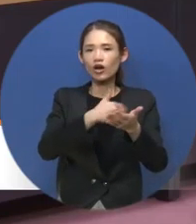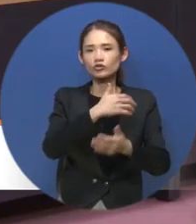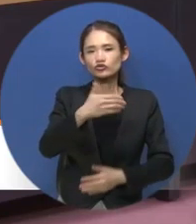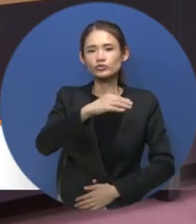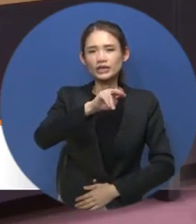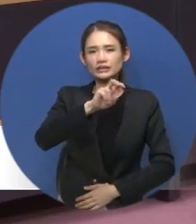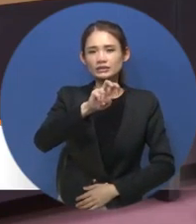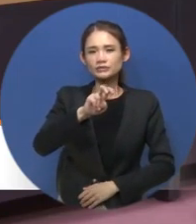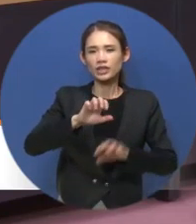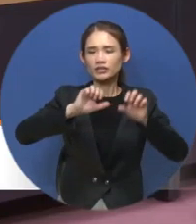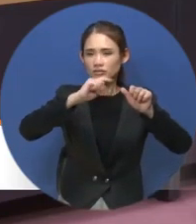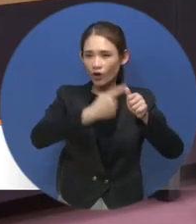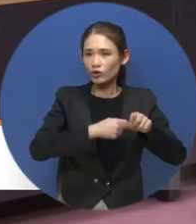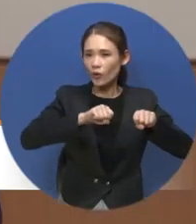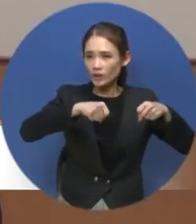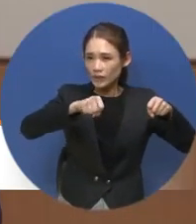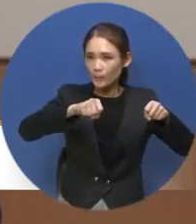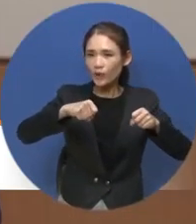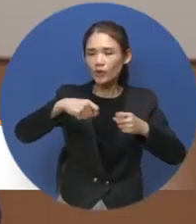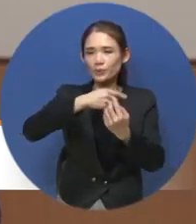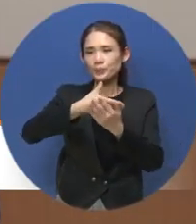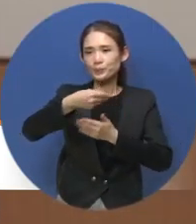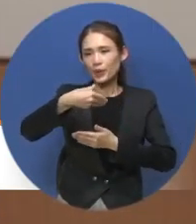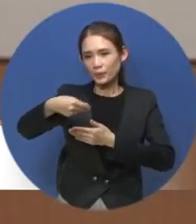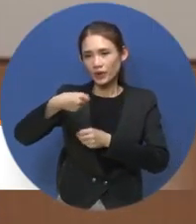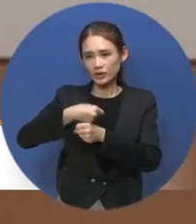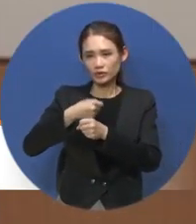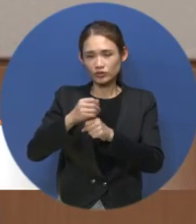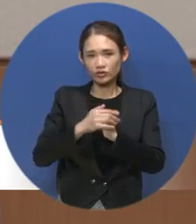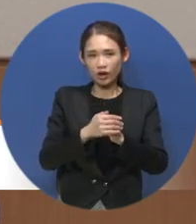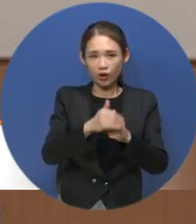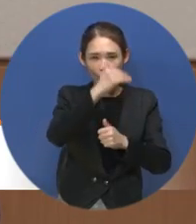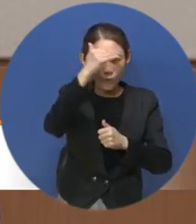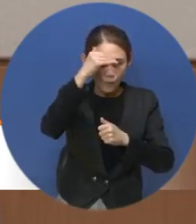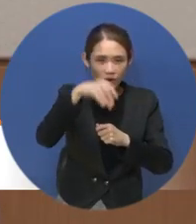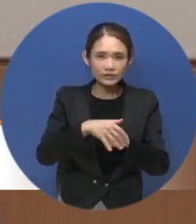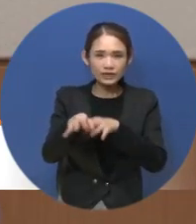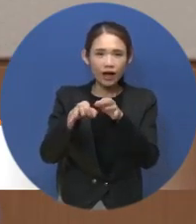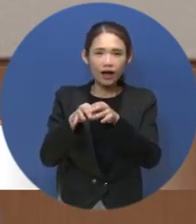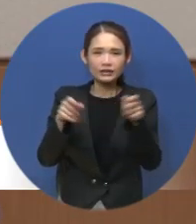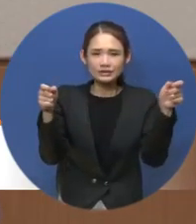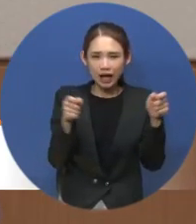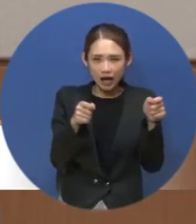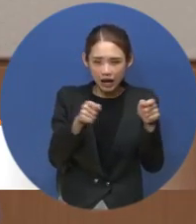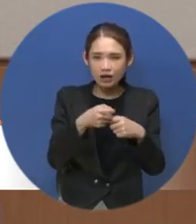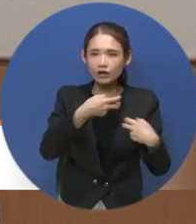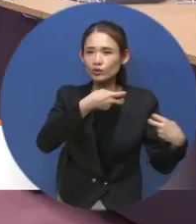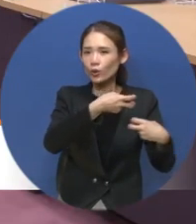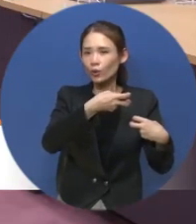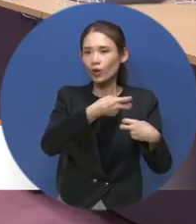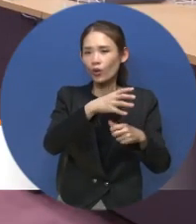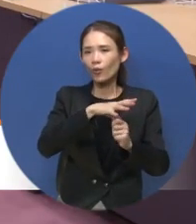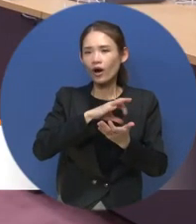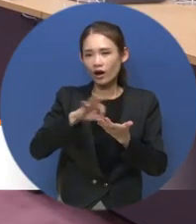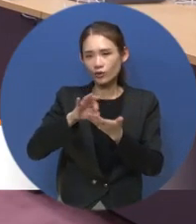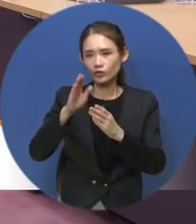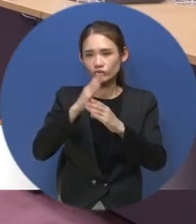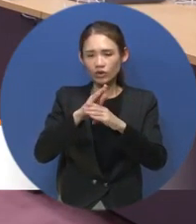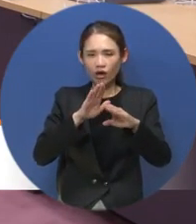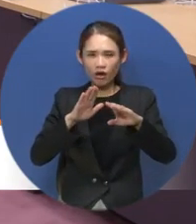대표들과 개인형 이동장치 안전이용 문화 확산을 위한 업무 협약을 체결했습니다. 현재